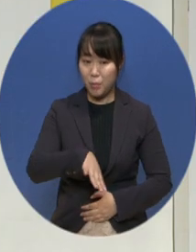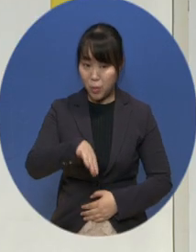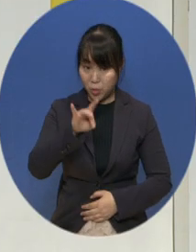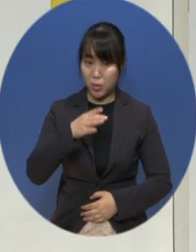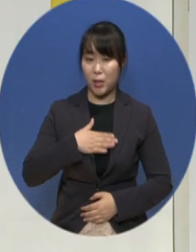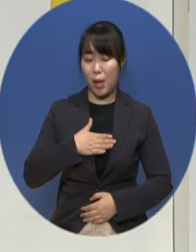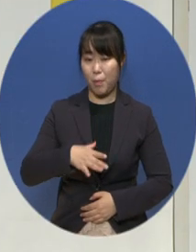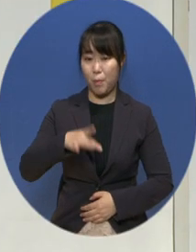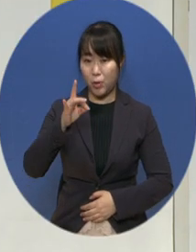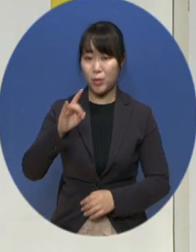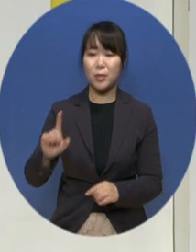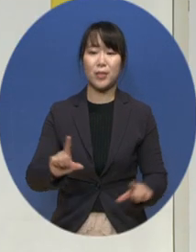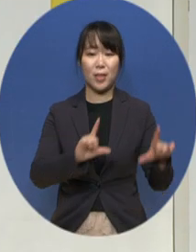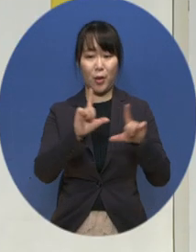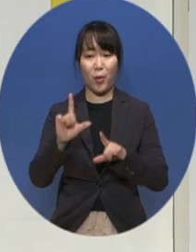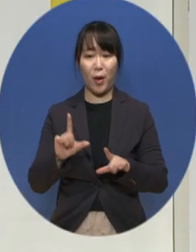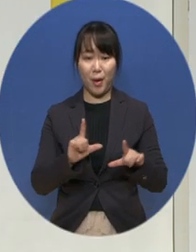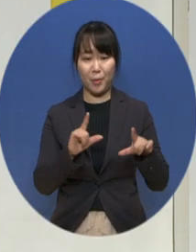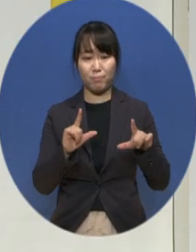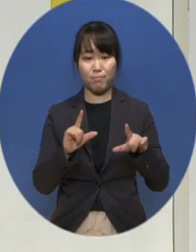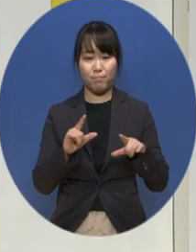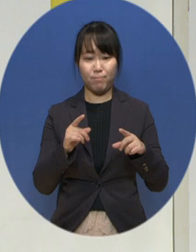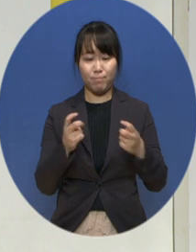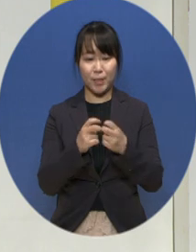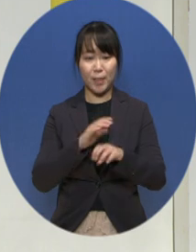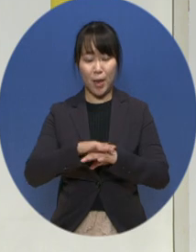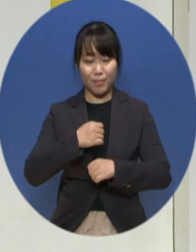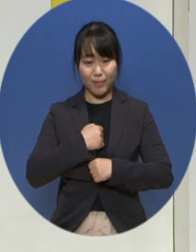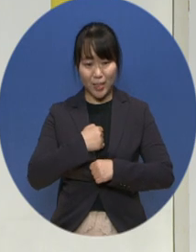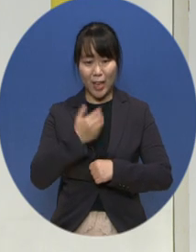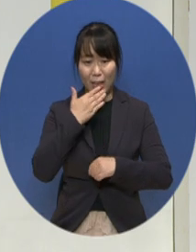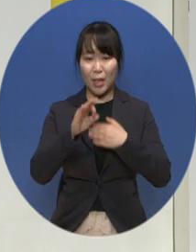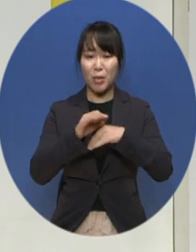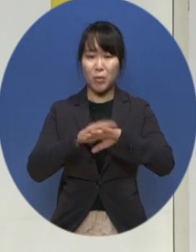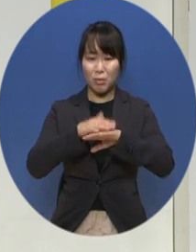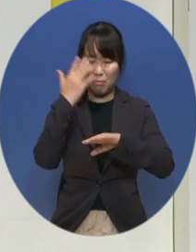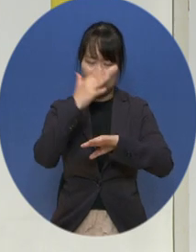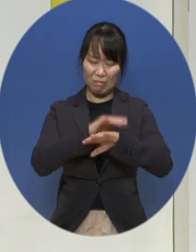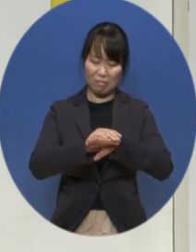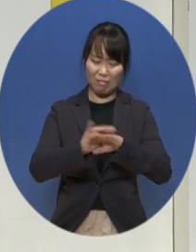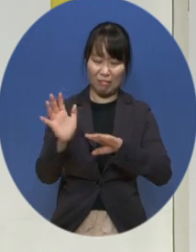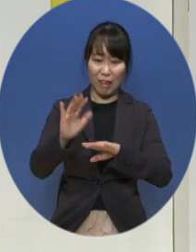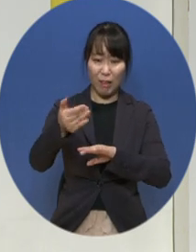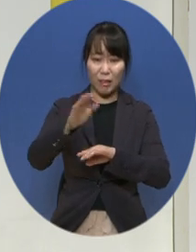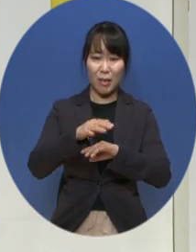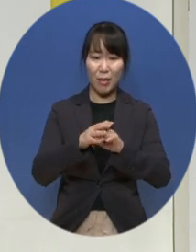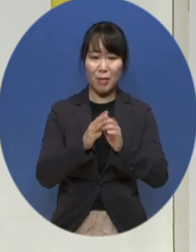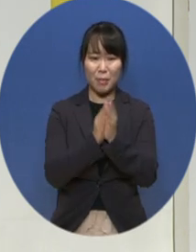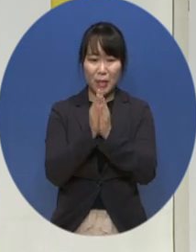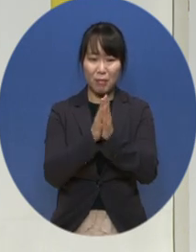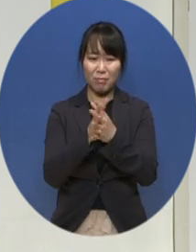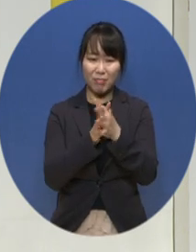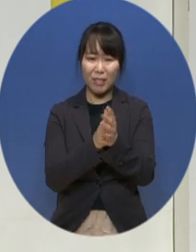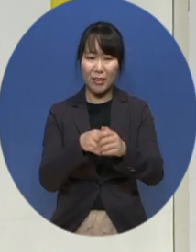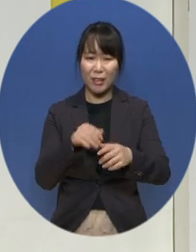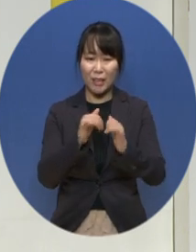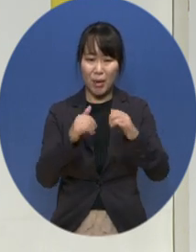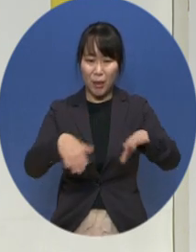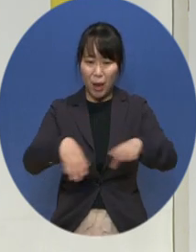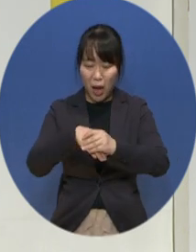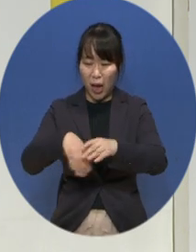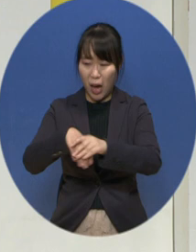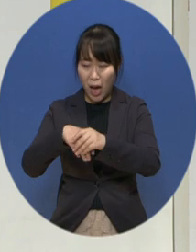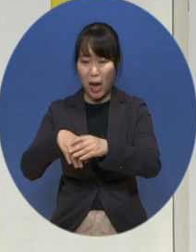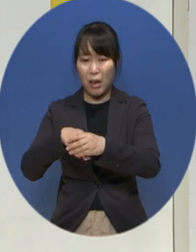초부터 생활 준칙을 지키고 지키고 가능하면 적인 손실은 거지 않았는데 에 비누 4 함부로 박수 하고 간다고